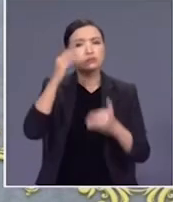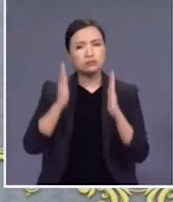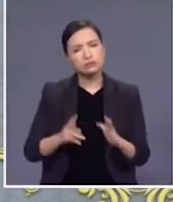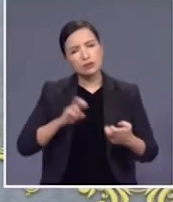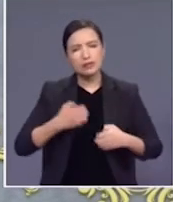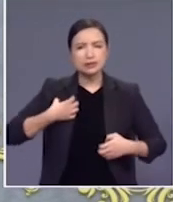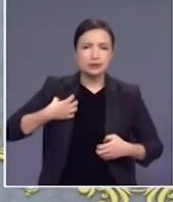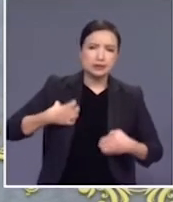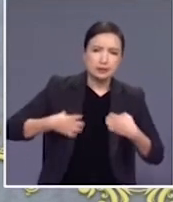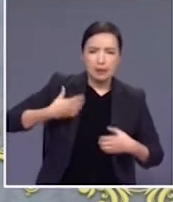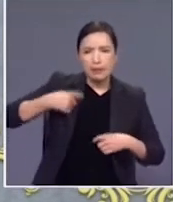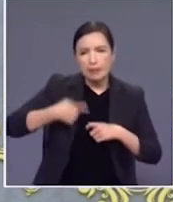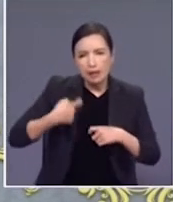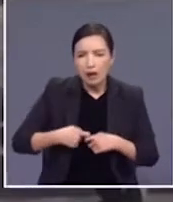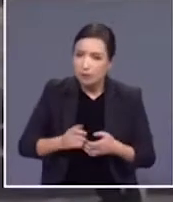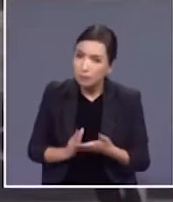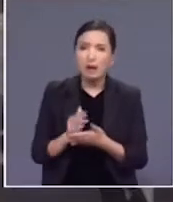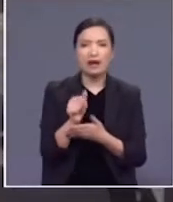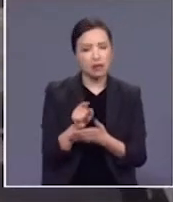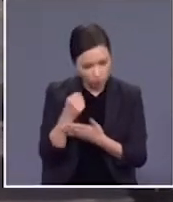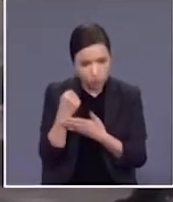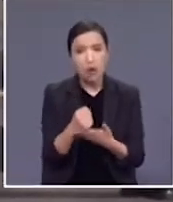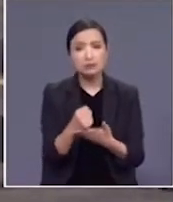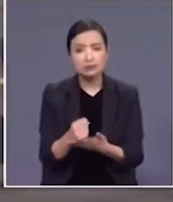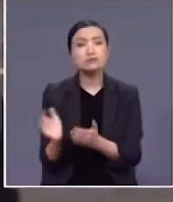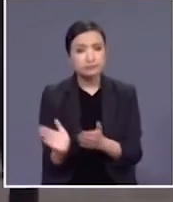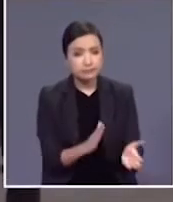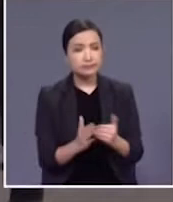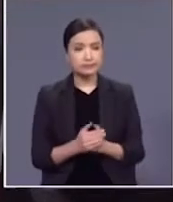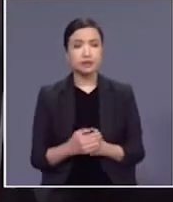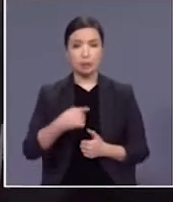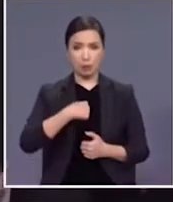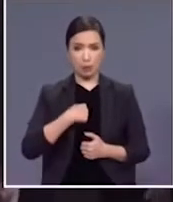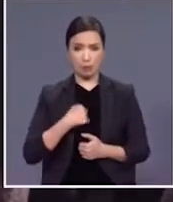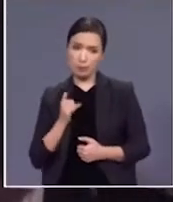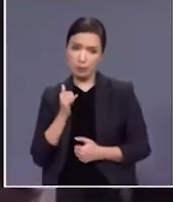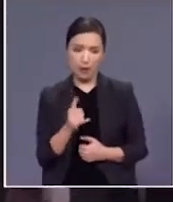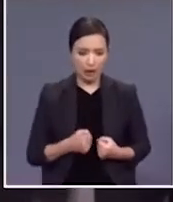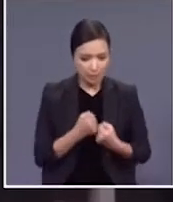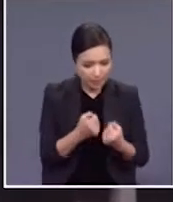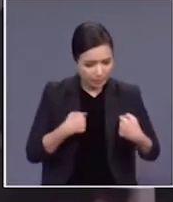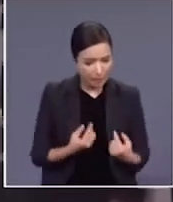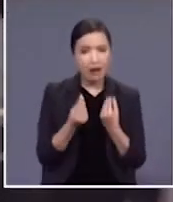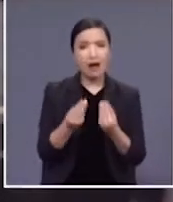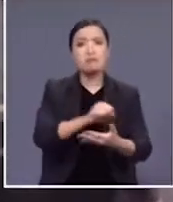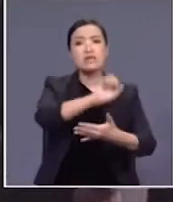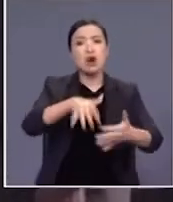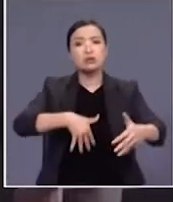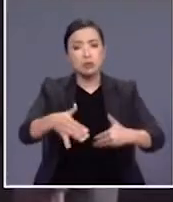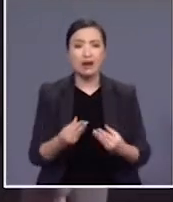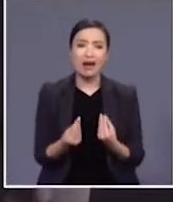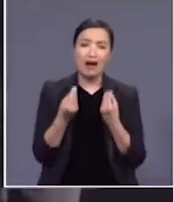ความยากลำบากในชีวิตมาด้วยกันนะครับสำหรับในการลงพื้นที่ของผมเพื่อให้กำลังใจพี่น้องผู้ประสบภัยและให้กำลังใจเจ้าหน้